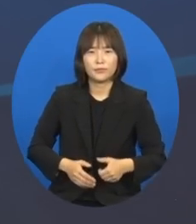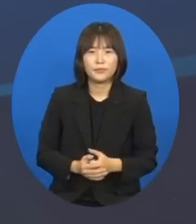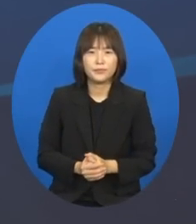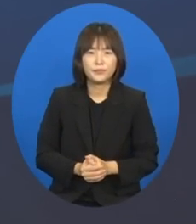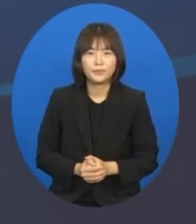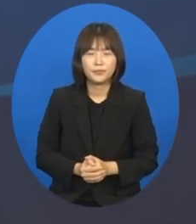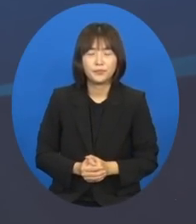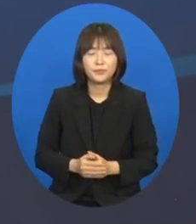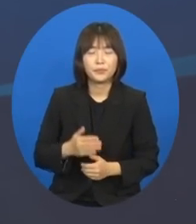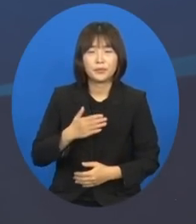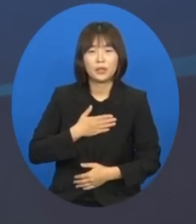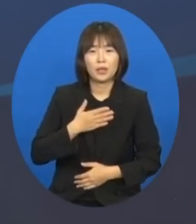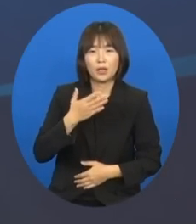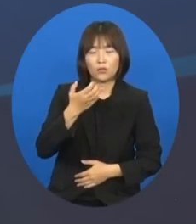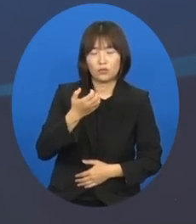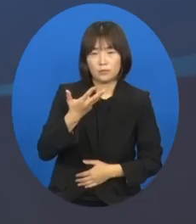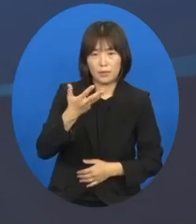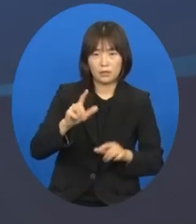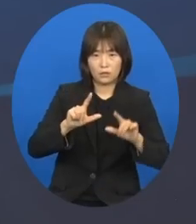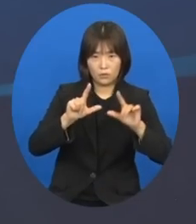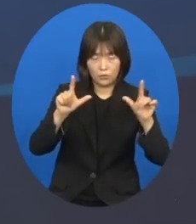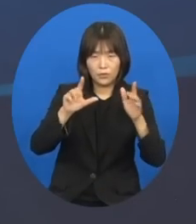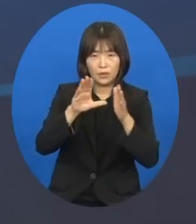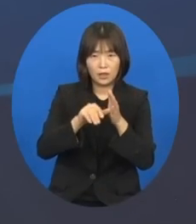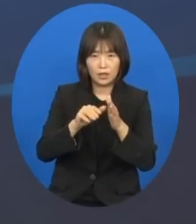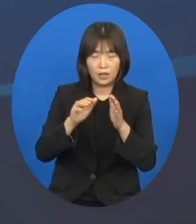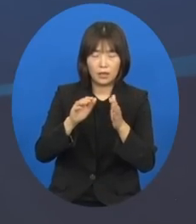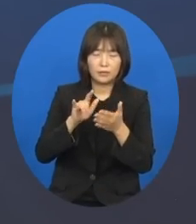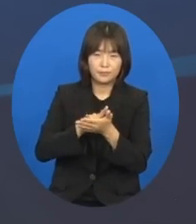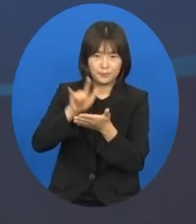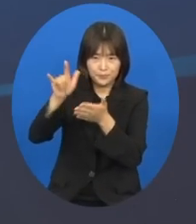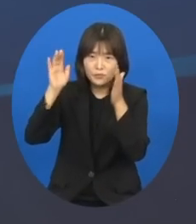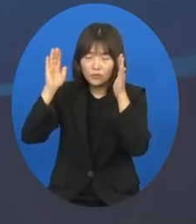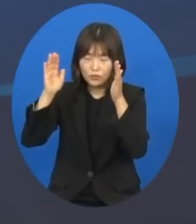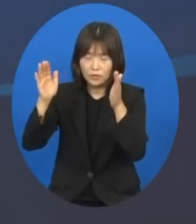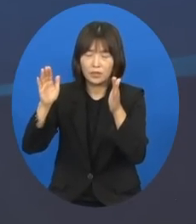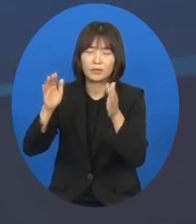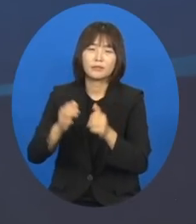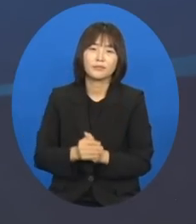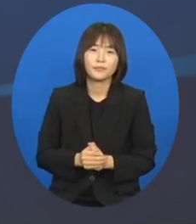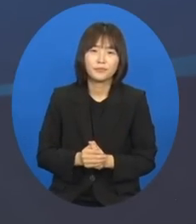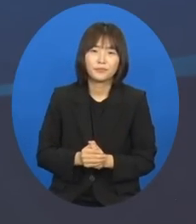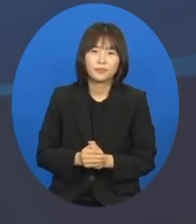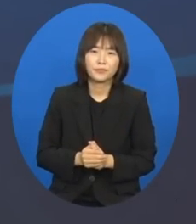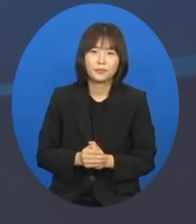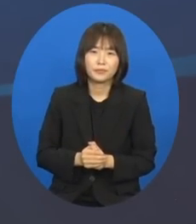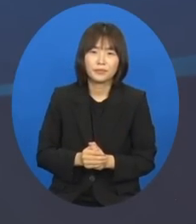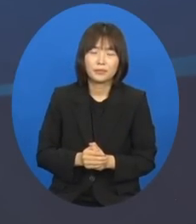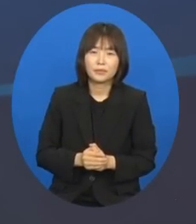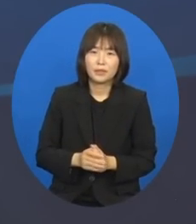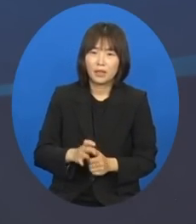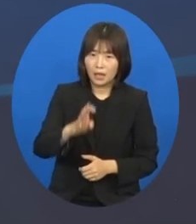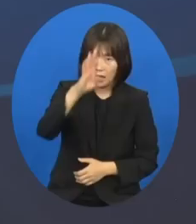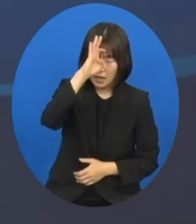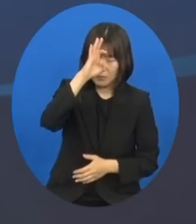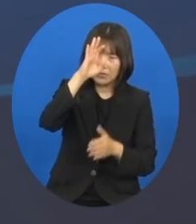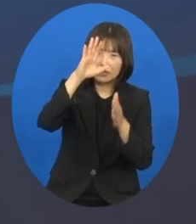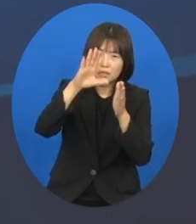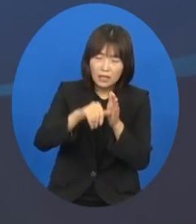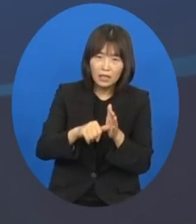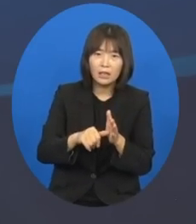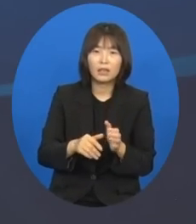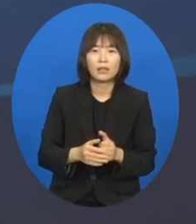제가 98년도에 유학을 갔습니다 IMF 정점에 1800원으로 바꿔서